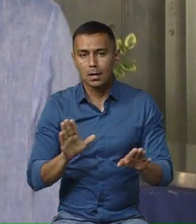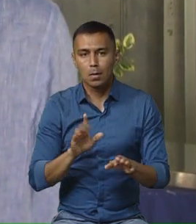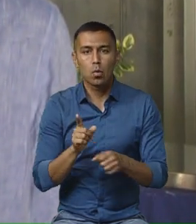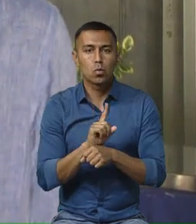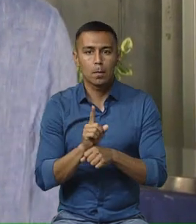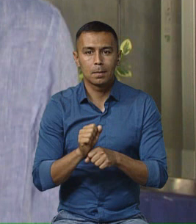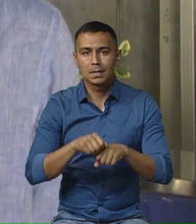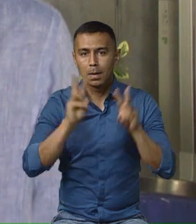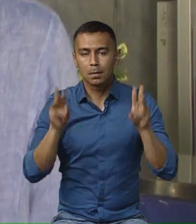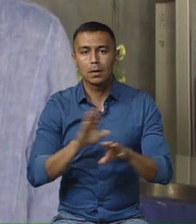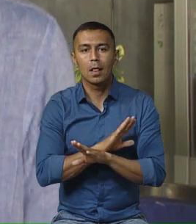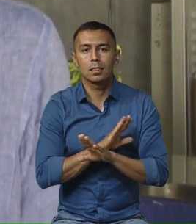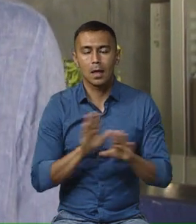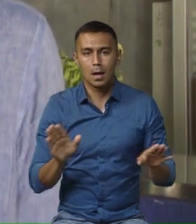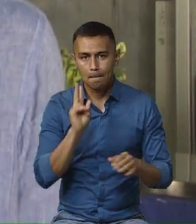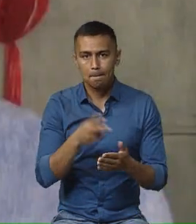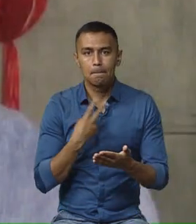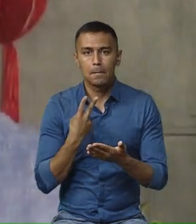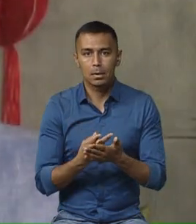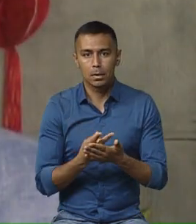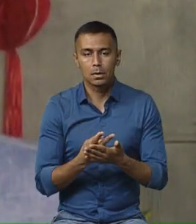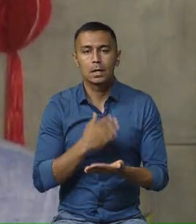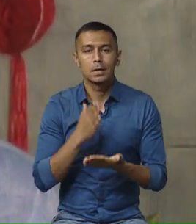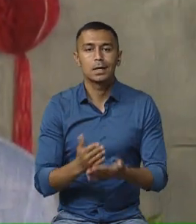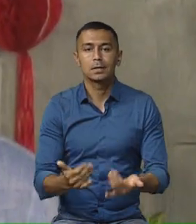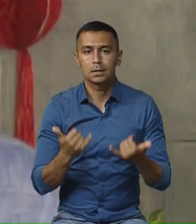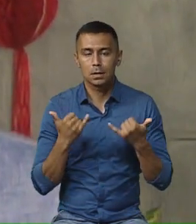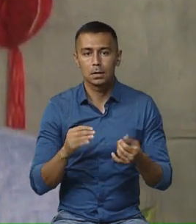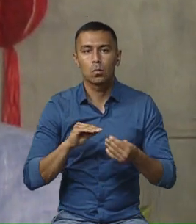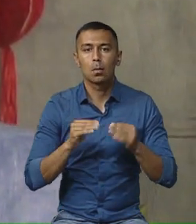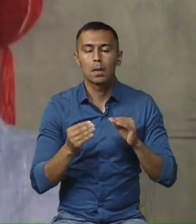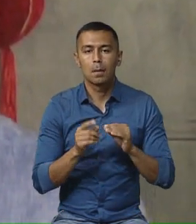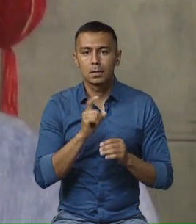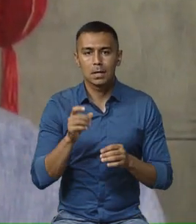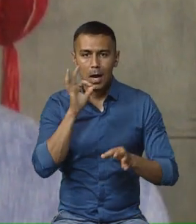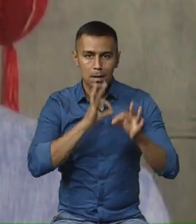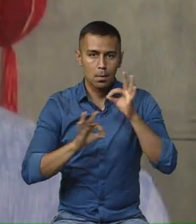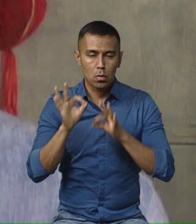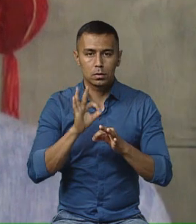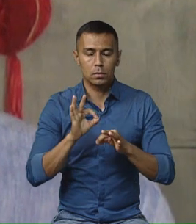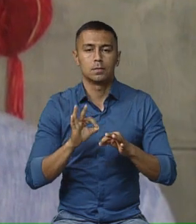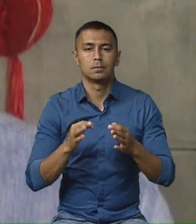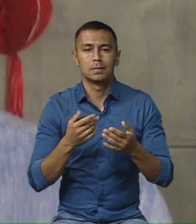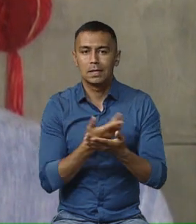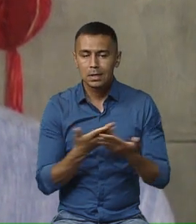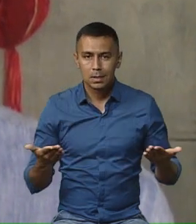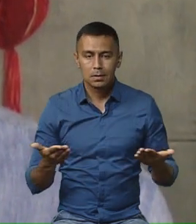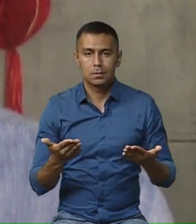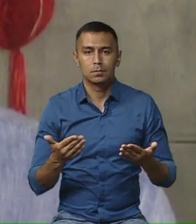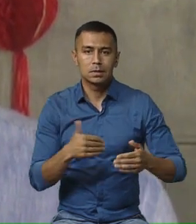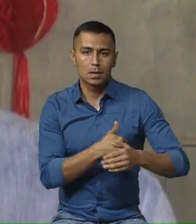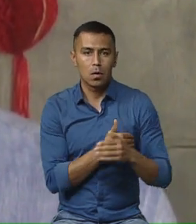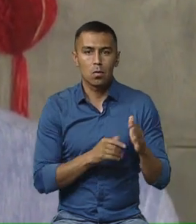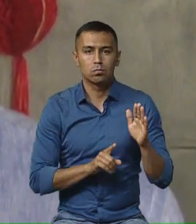нормам забезпечення, не передбачено. Є зараз проблема з антибіотиками, знеболюючими, там, жаропонижаючими,